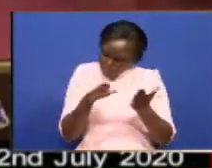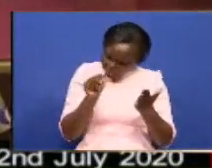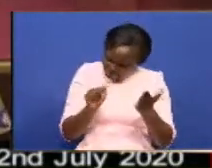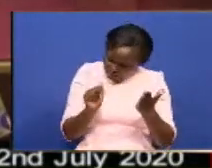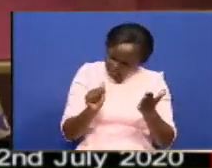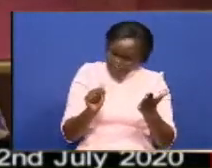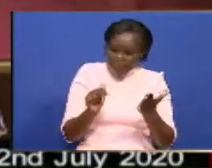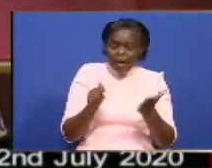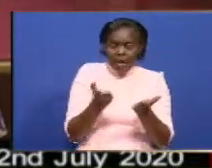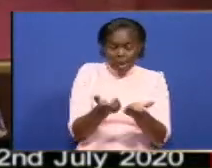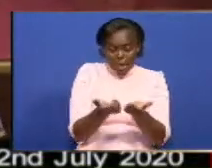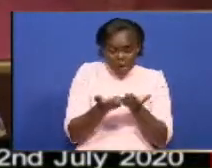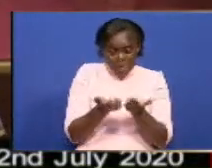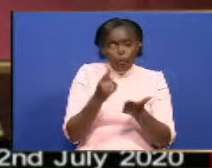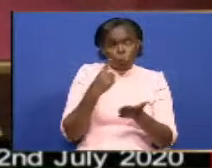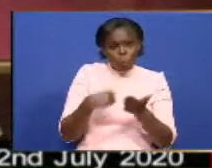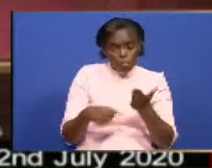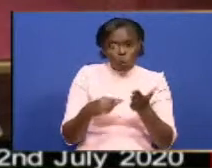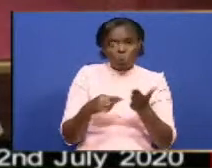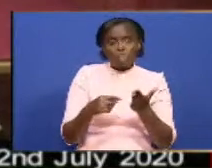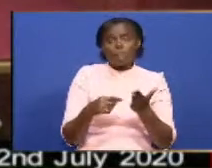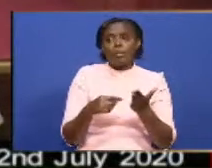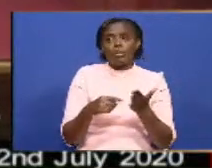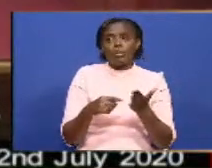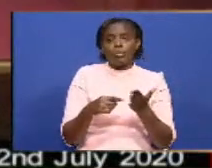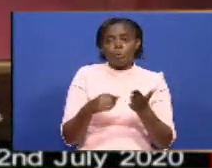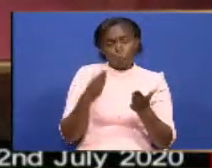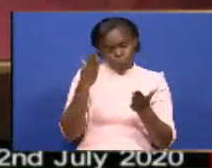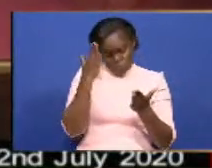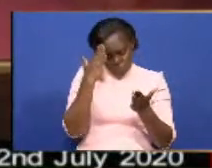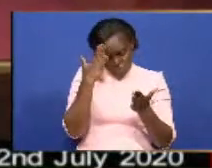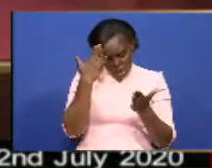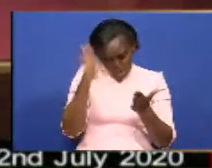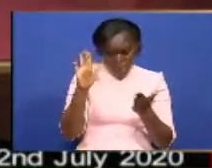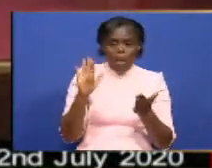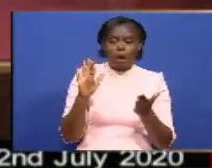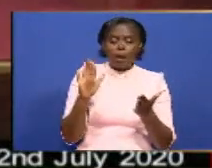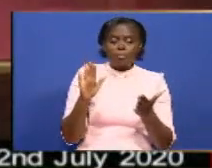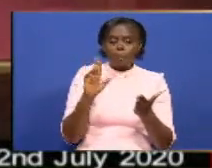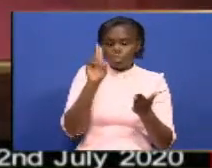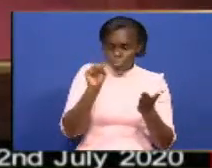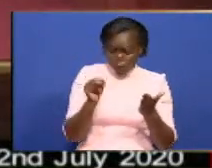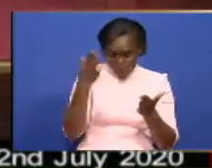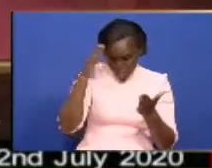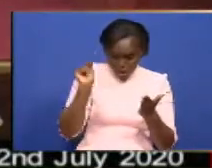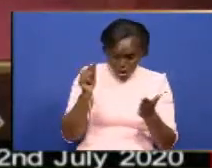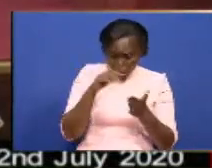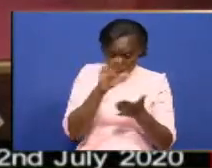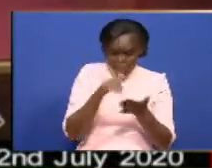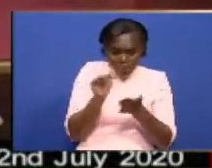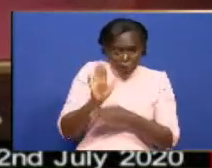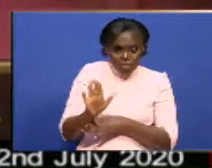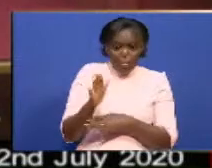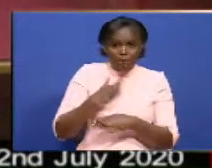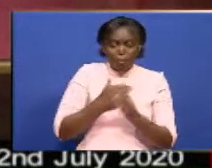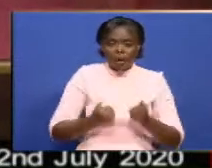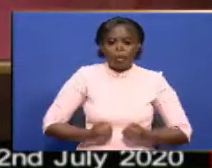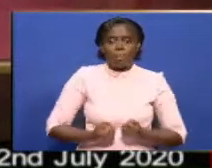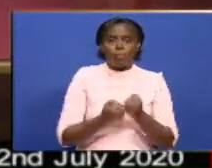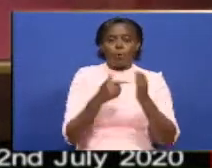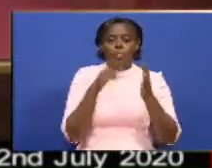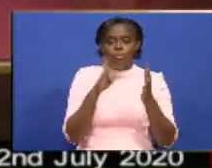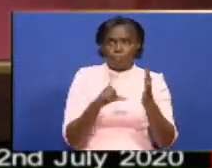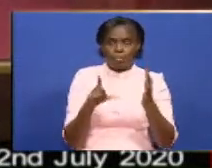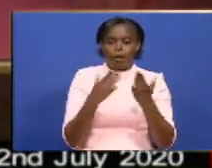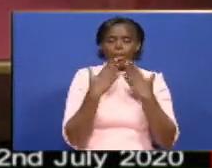pia wanahitaji na wanastahili pia kutambuliwa na Umoja wa Mataifa. Mheshimiwa Spika, yangu ni kuunga mkono na